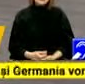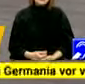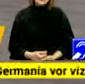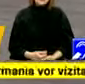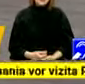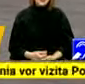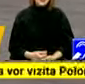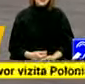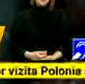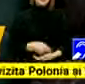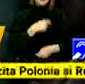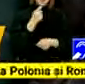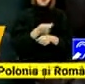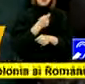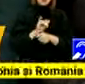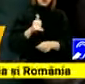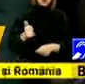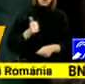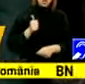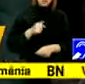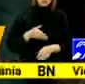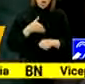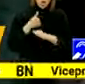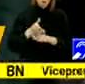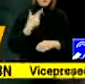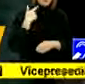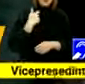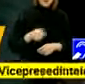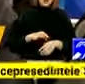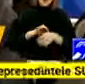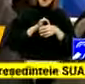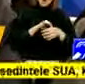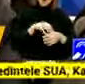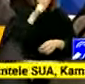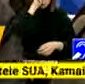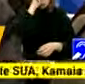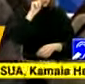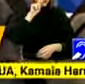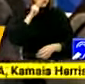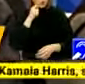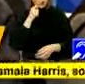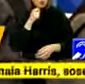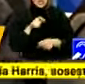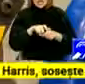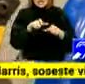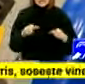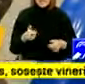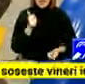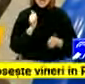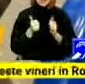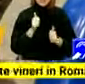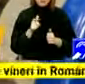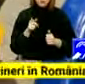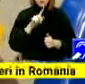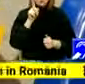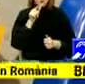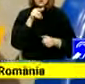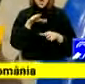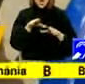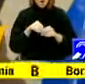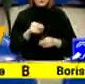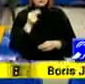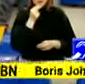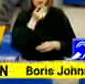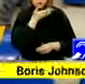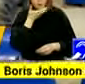the children. Pompieri și jandarmi au mers la gară să-i conducă pe cetățenii ucraineni în sala sporturilor din Buzău, unde au primit sandvișuri